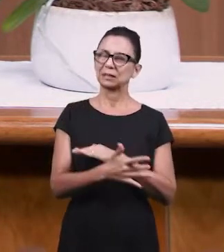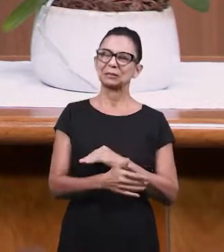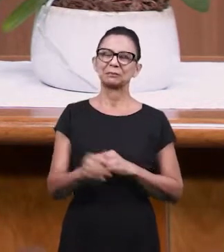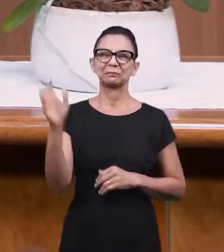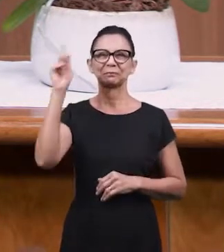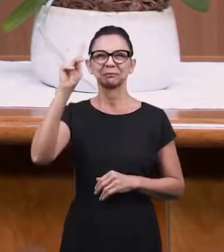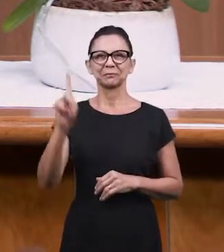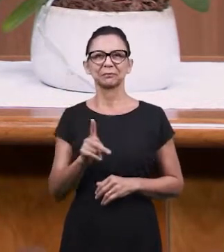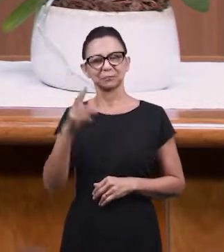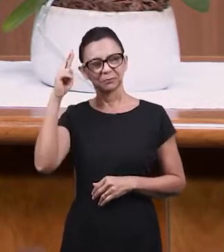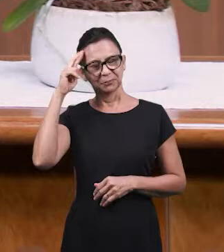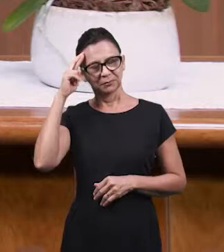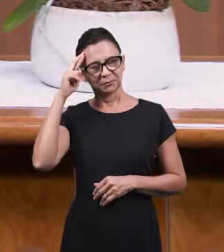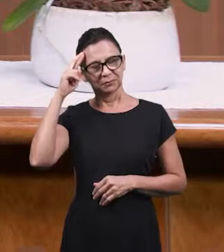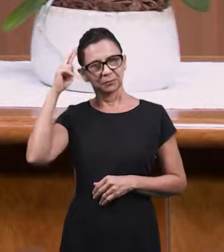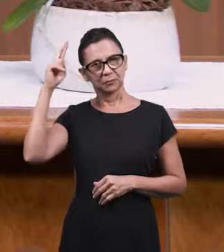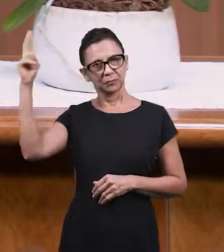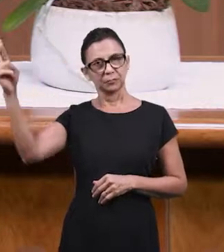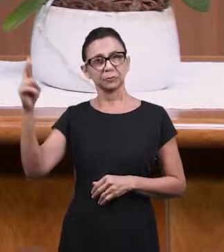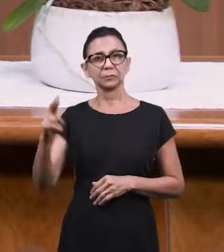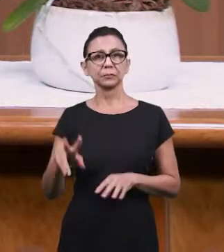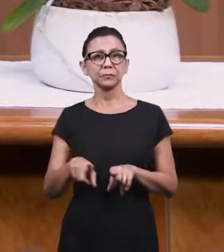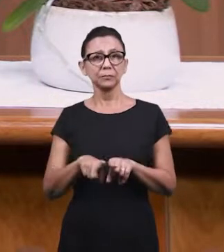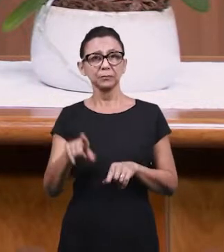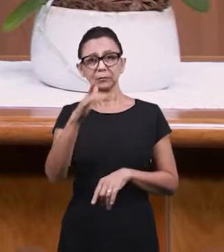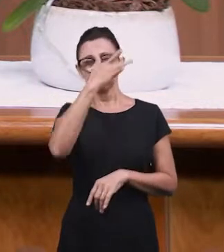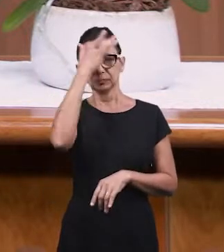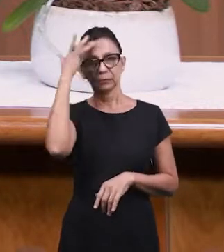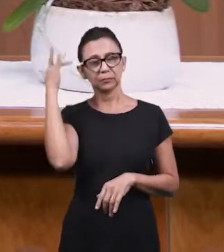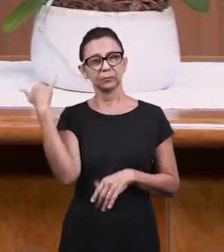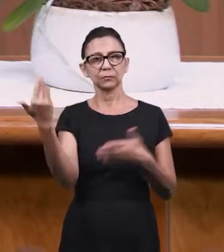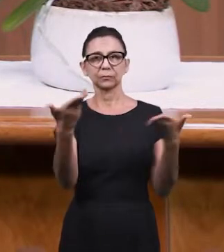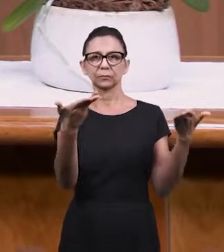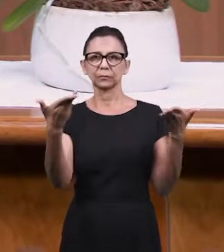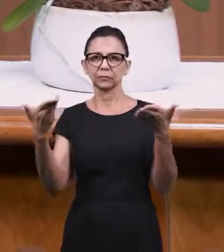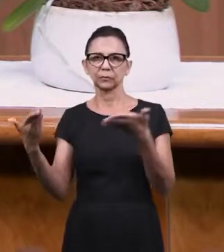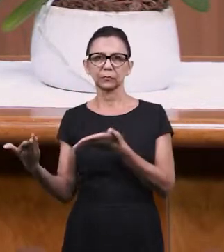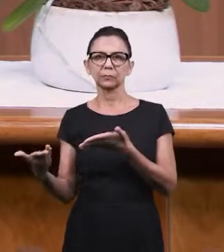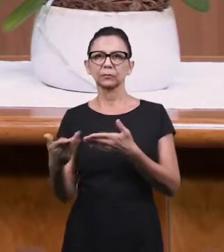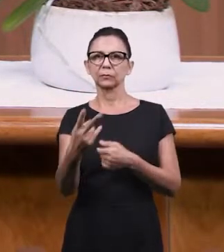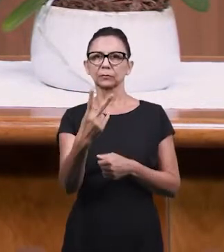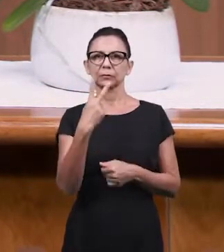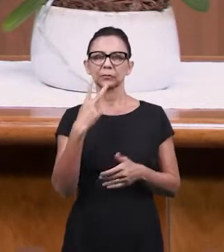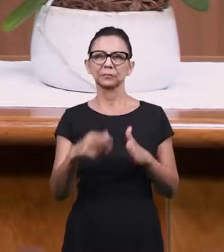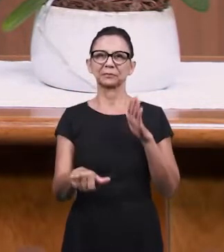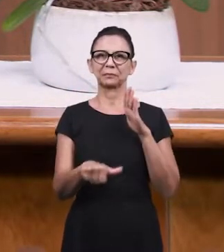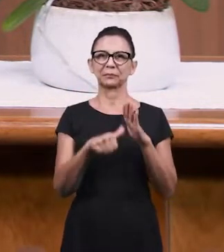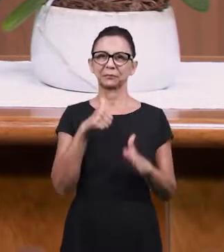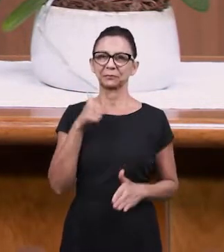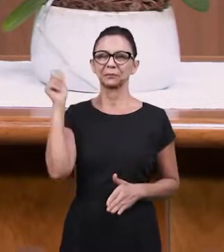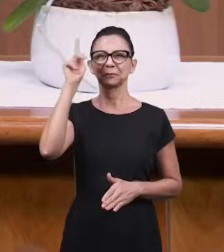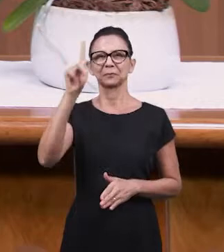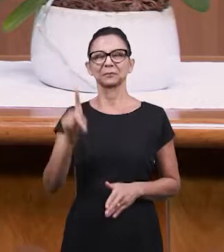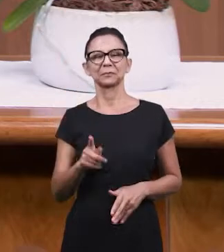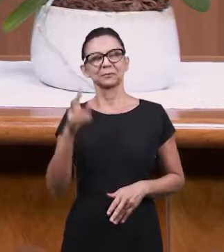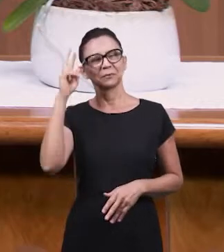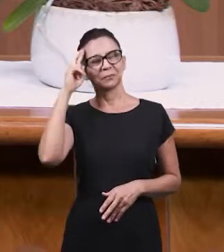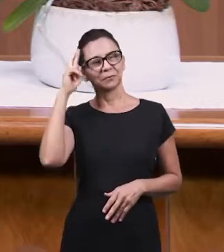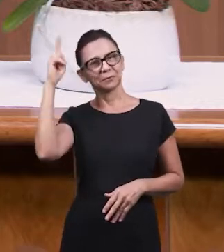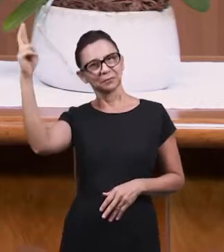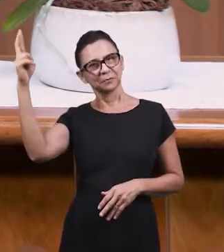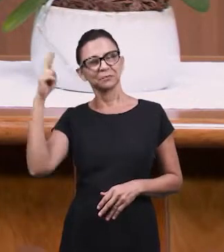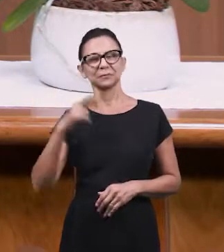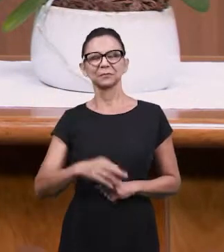Seigneur, ceux qui ont été invités, ceux qui nous regardent pour la première fois également dans la paix